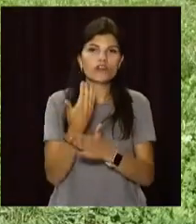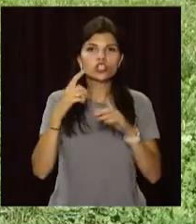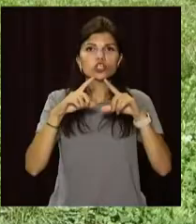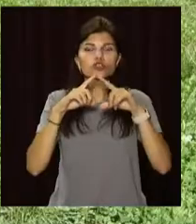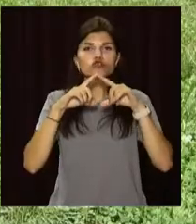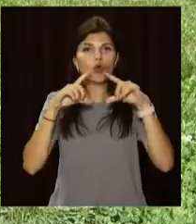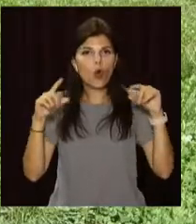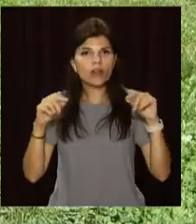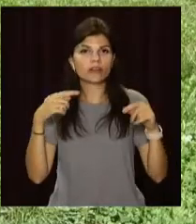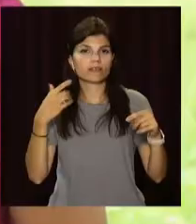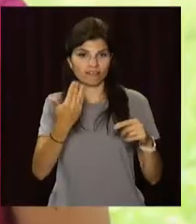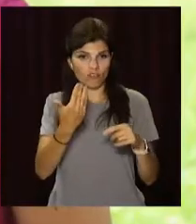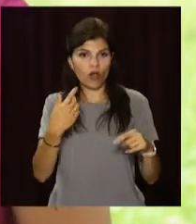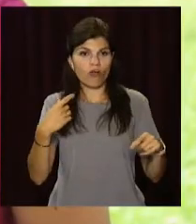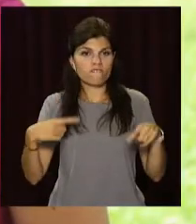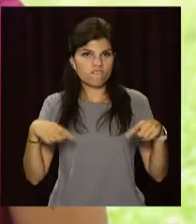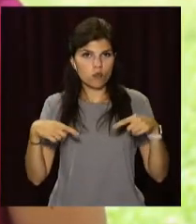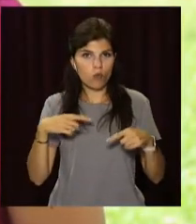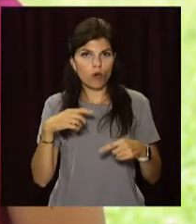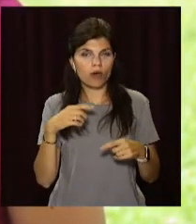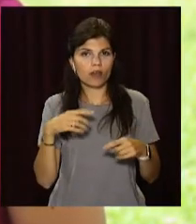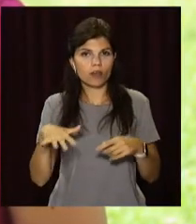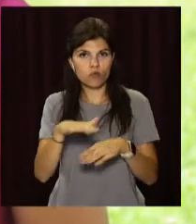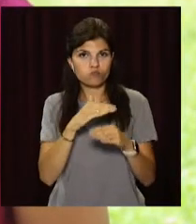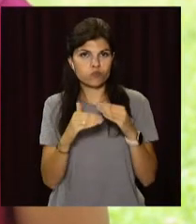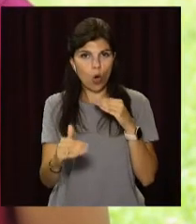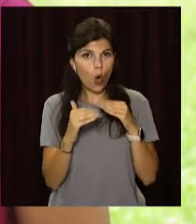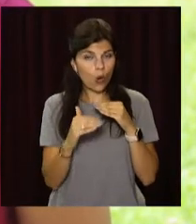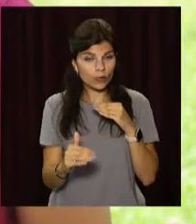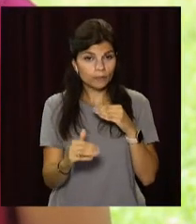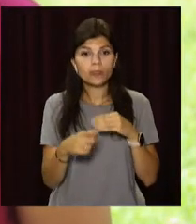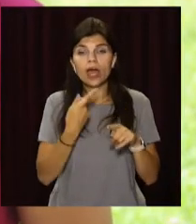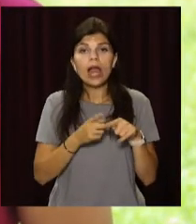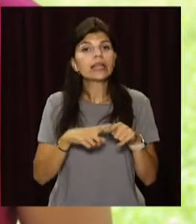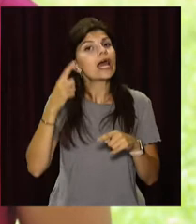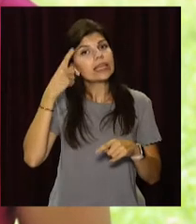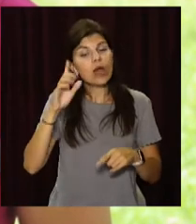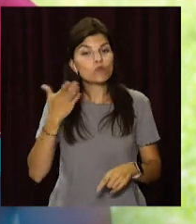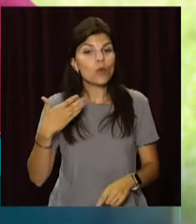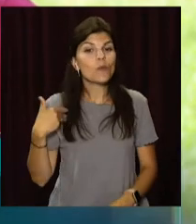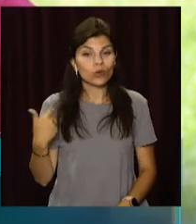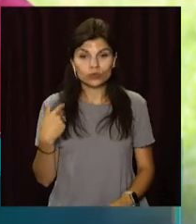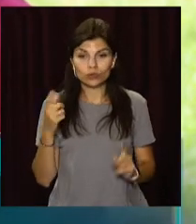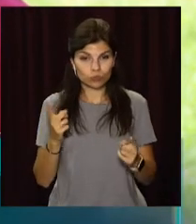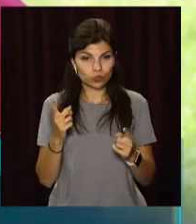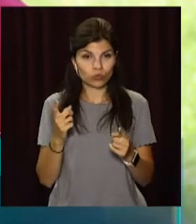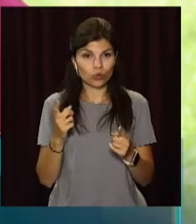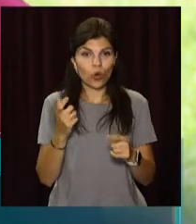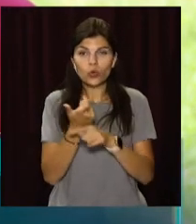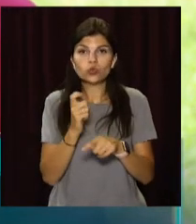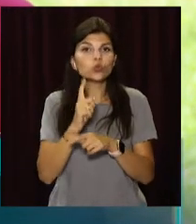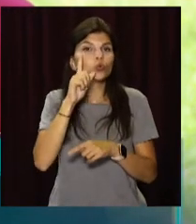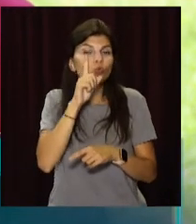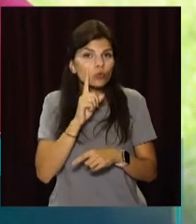шкільне футбольне поле. Цей проект буде корисний, тому що буде дуже